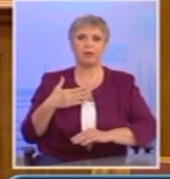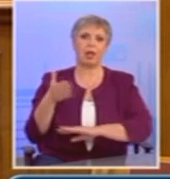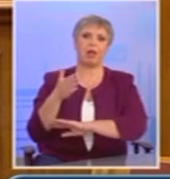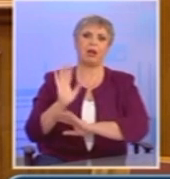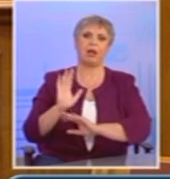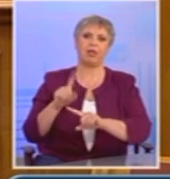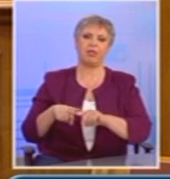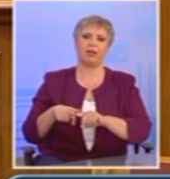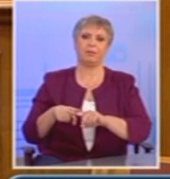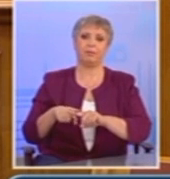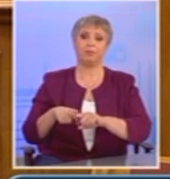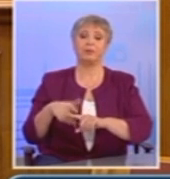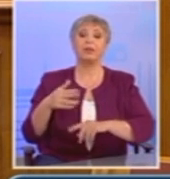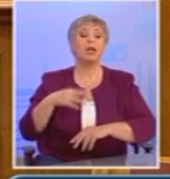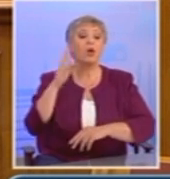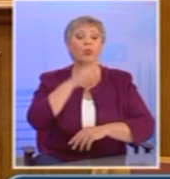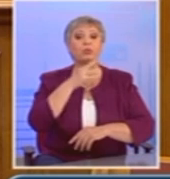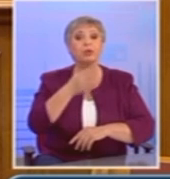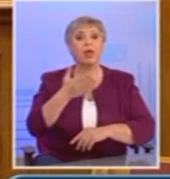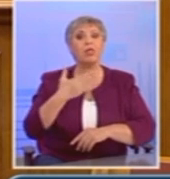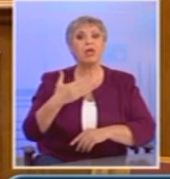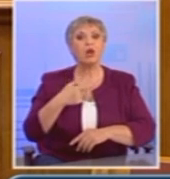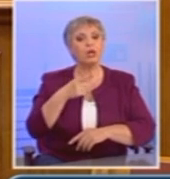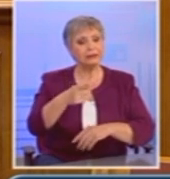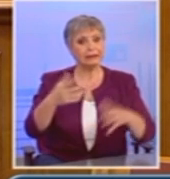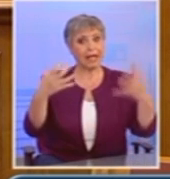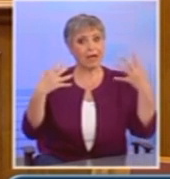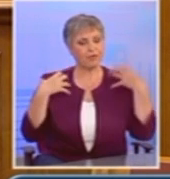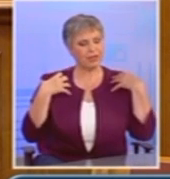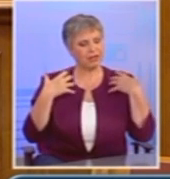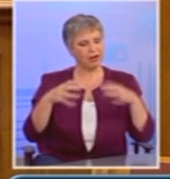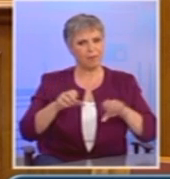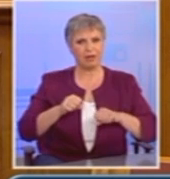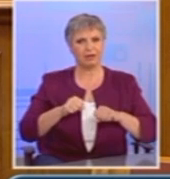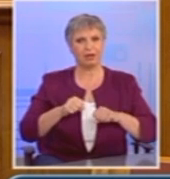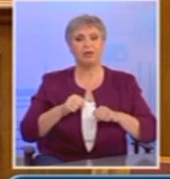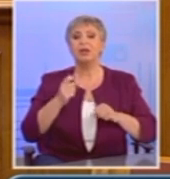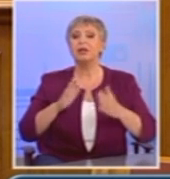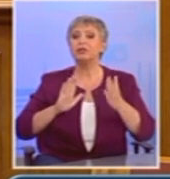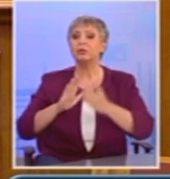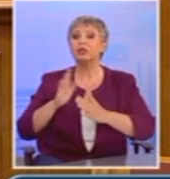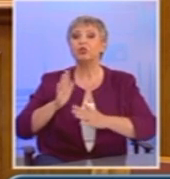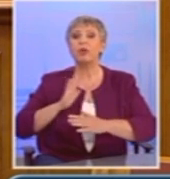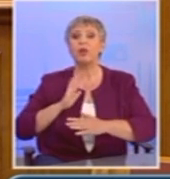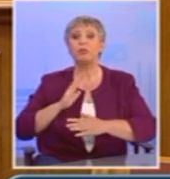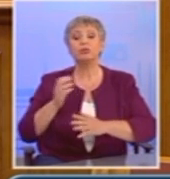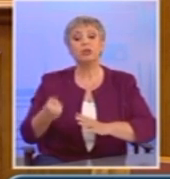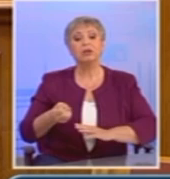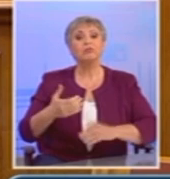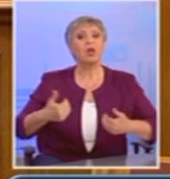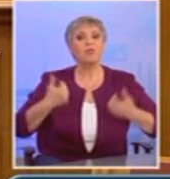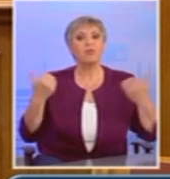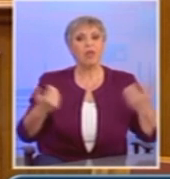αναλάβετε τις ευθύνες σας απέναντι στις Ελληνίδες, απέναντι στους Έλληνες, στη νέα γενιά της πατρίδας